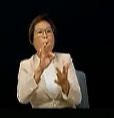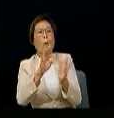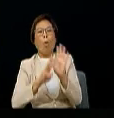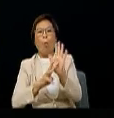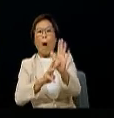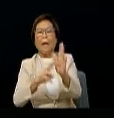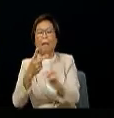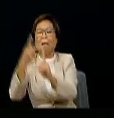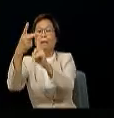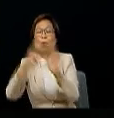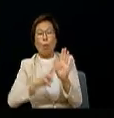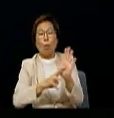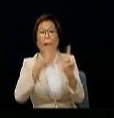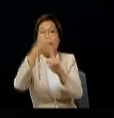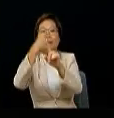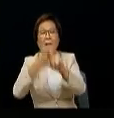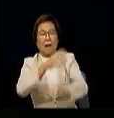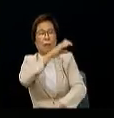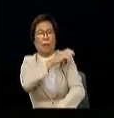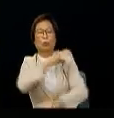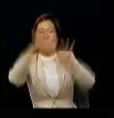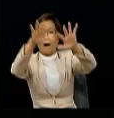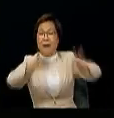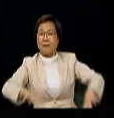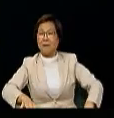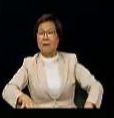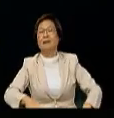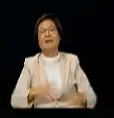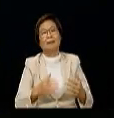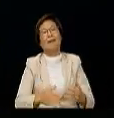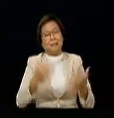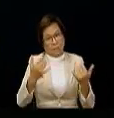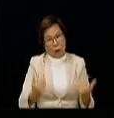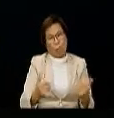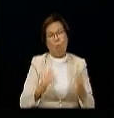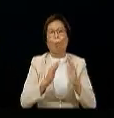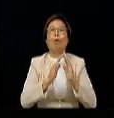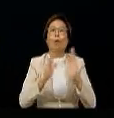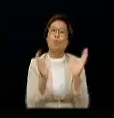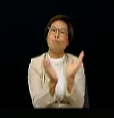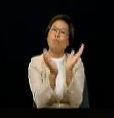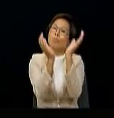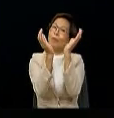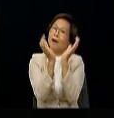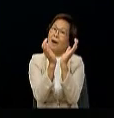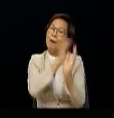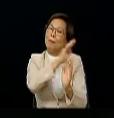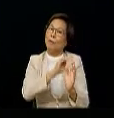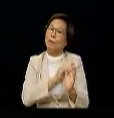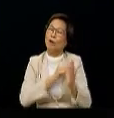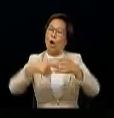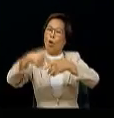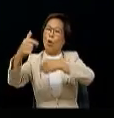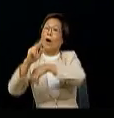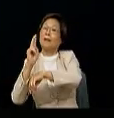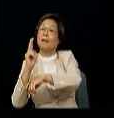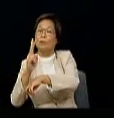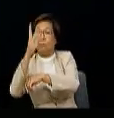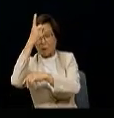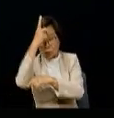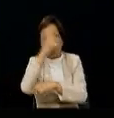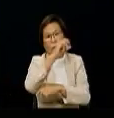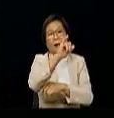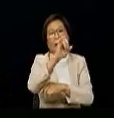khas daripada pengerusi Asian Games Kagami Brunei Darussalam menterinya dan menteri dua kedua